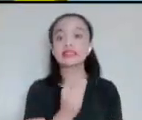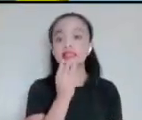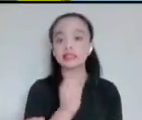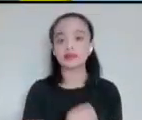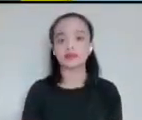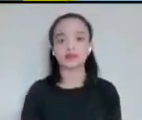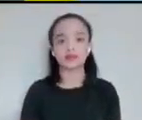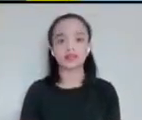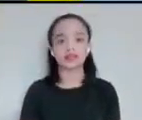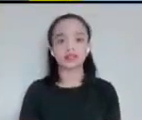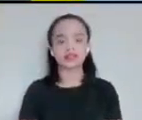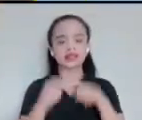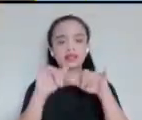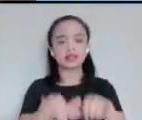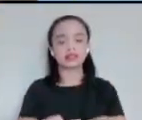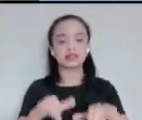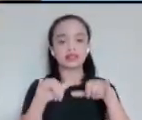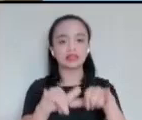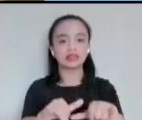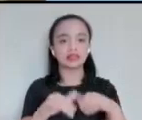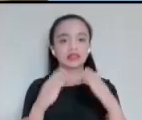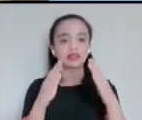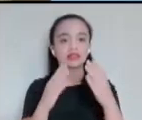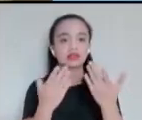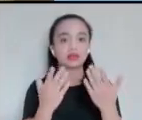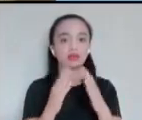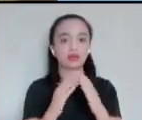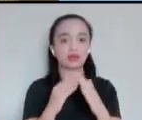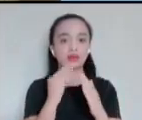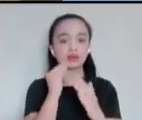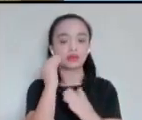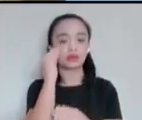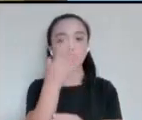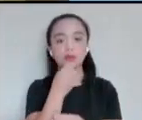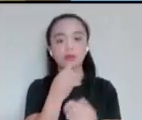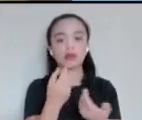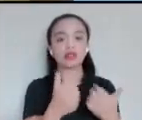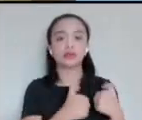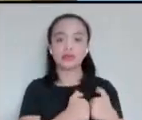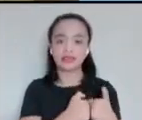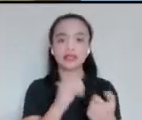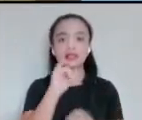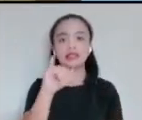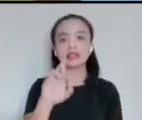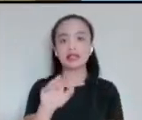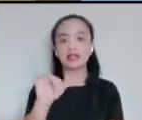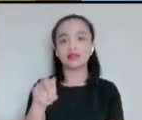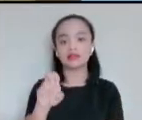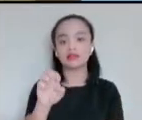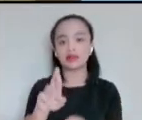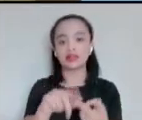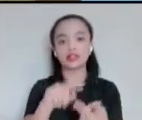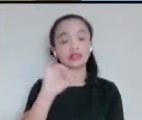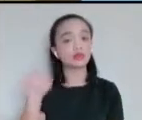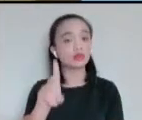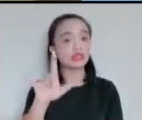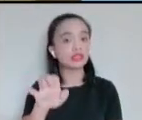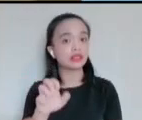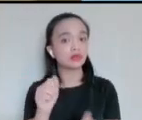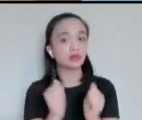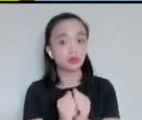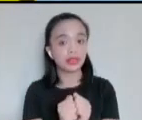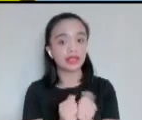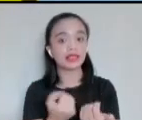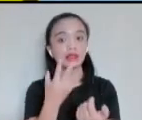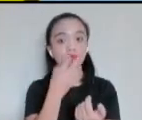sa shelter sa bansang Israel ang celebrity couple na sina Julian San Jose at Rayver Cruz kasama ang komedyanteng si Bubay